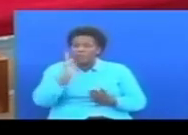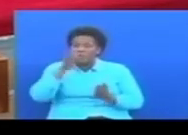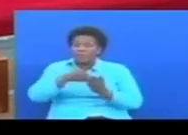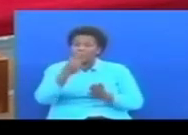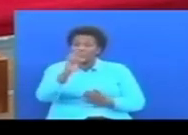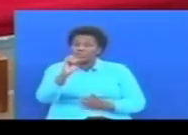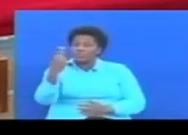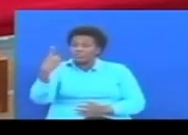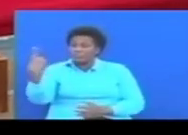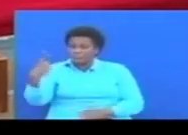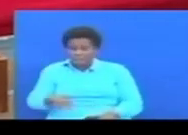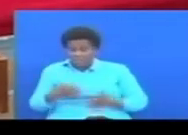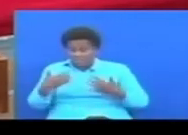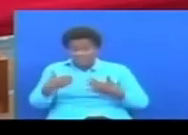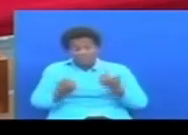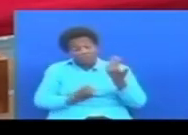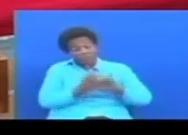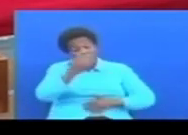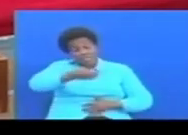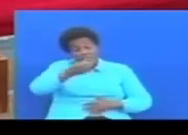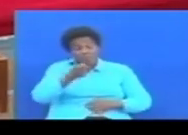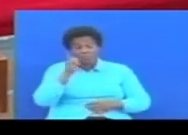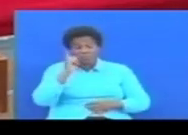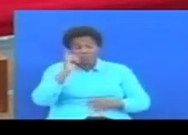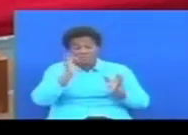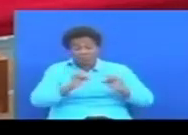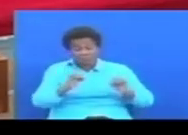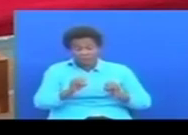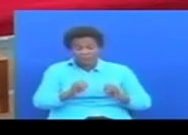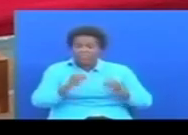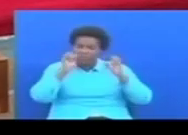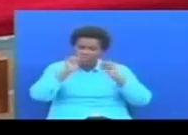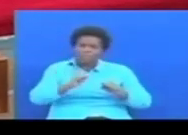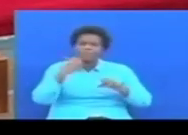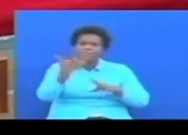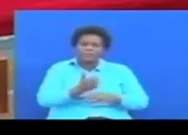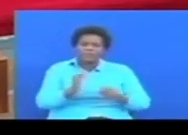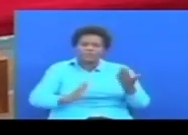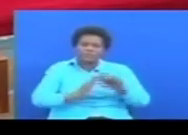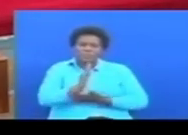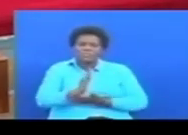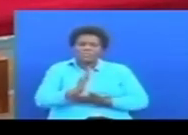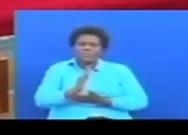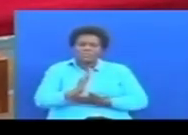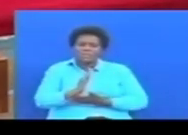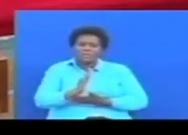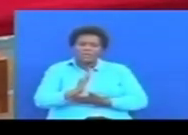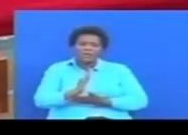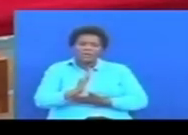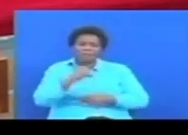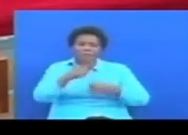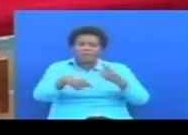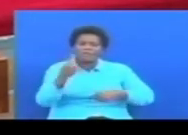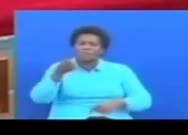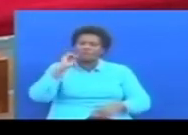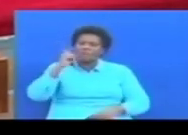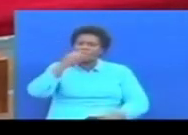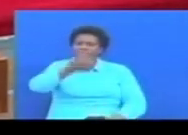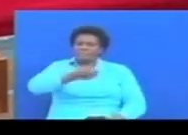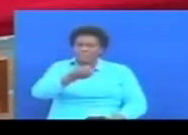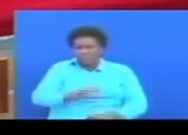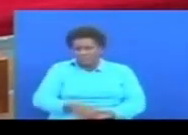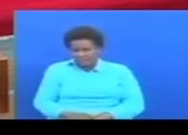jimbo la Mikumi vitapatiwa umeme kupitia REA awamu ya 3 unaoendelea sasa. Mheshimiwa Naibu Spika, kazi ya kupeleka